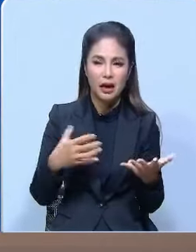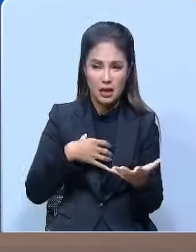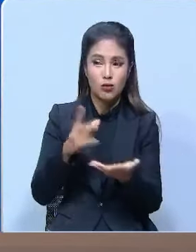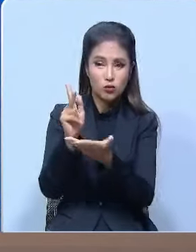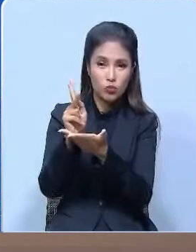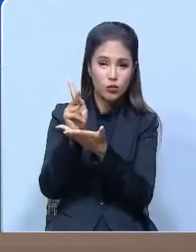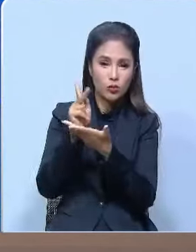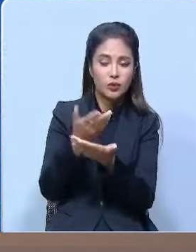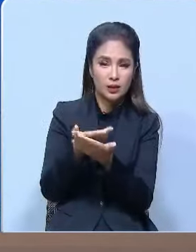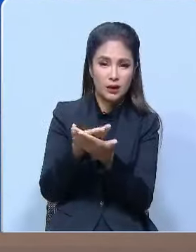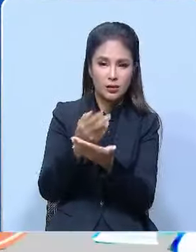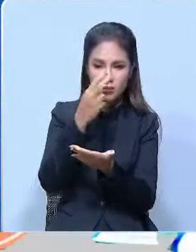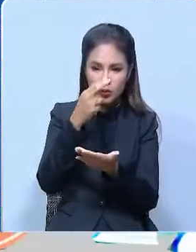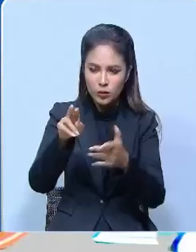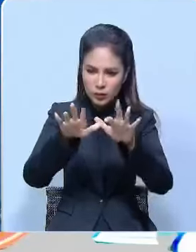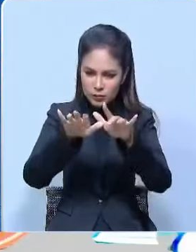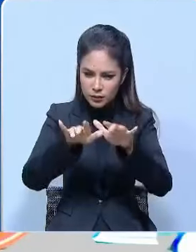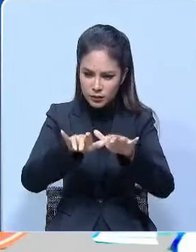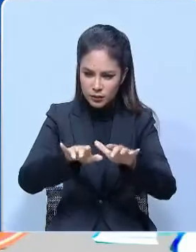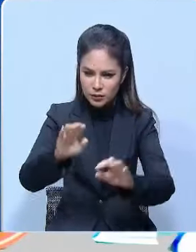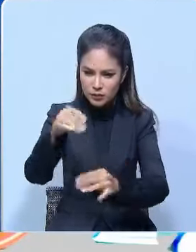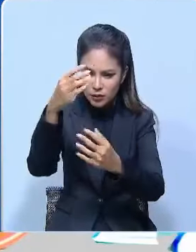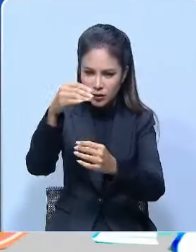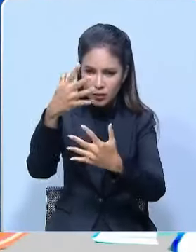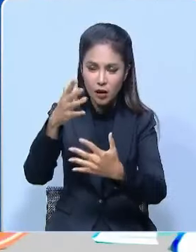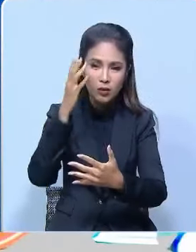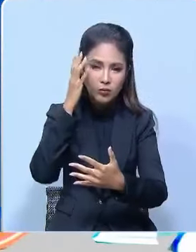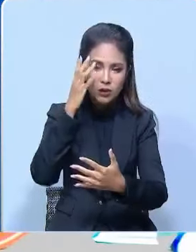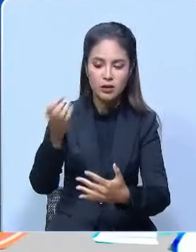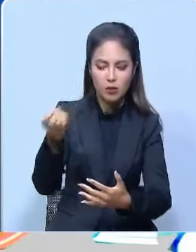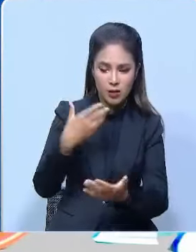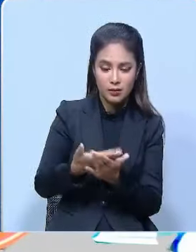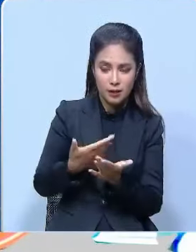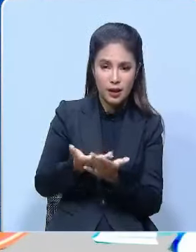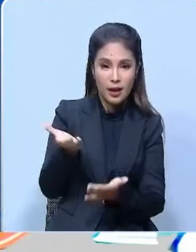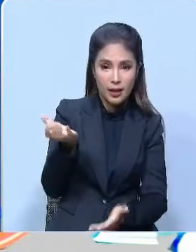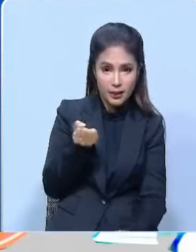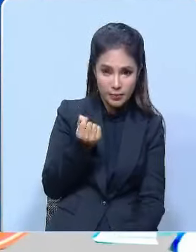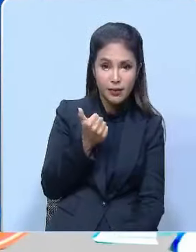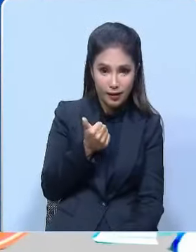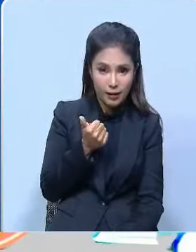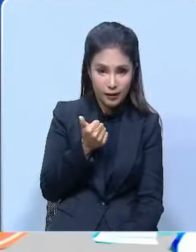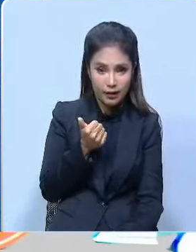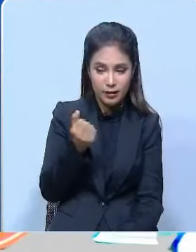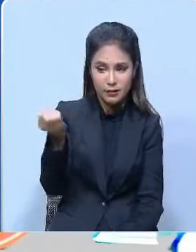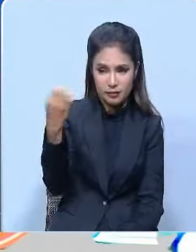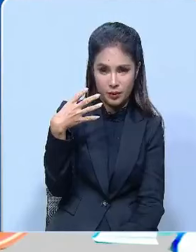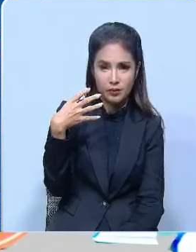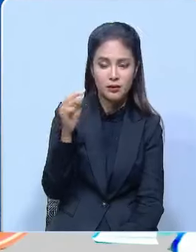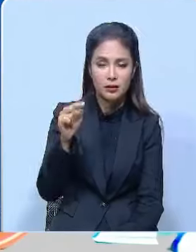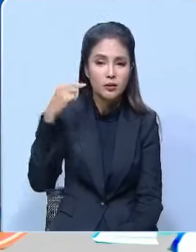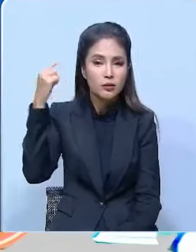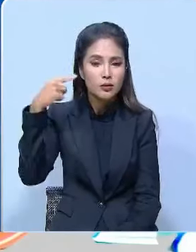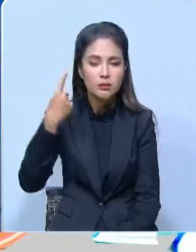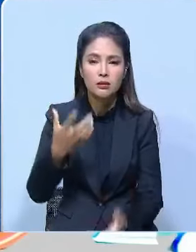ว่าไปดูในโลกออนไลน์นี่แหละไปเจอผู้ชายคนหนึ่งเขาเสนอบอกว่าเขาจะปล่อยเงินกู้ให้นะเออแต่ผู้หญิงคนนี้เขาบอกว่าตอนแรกเขา